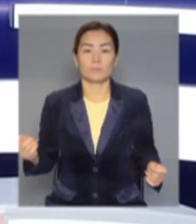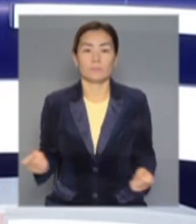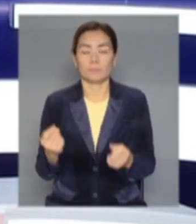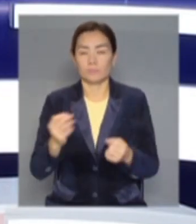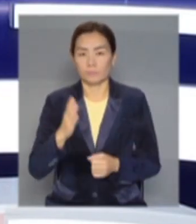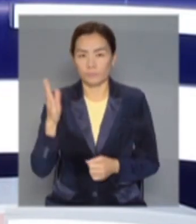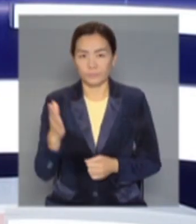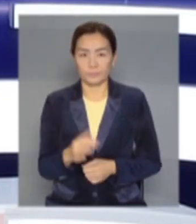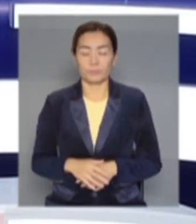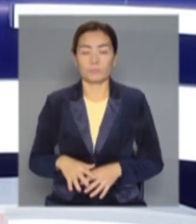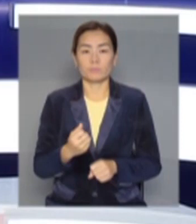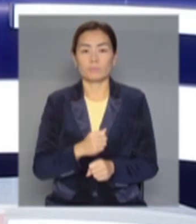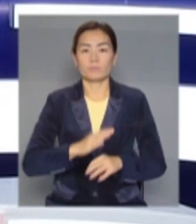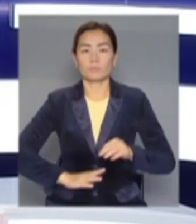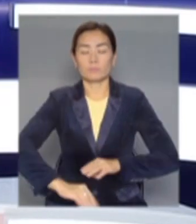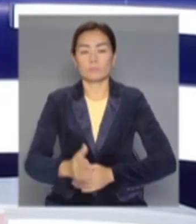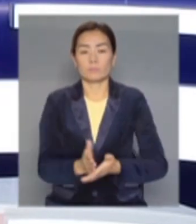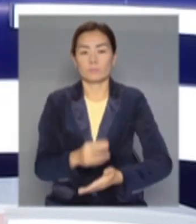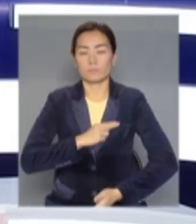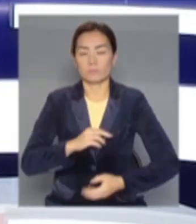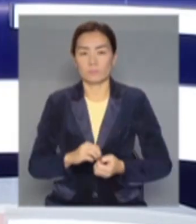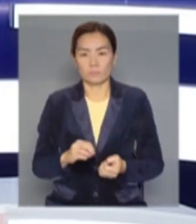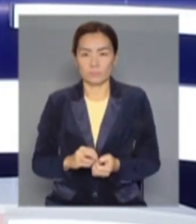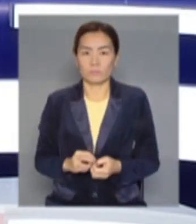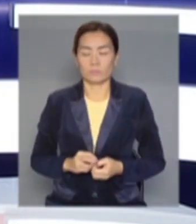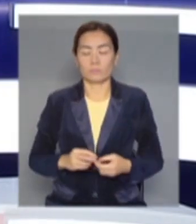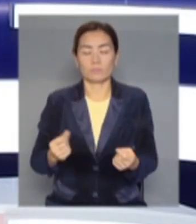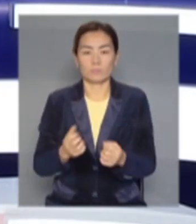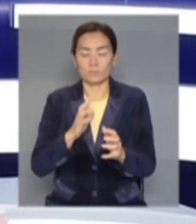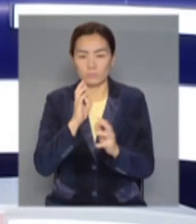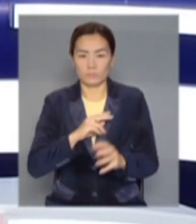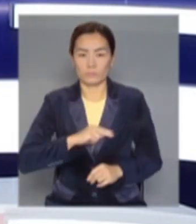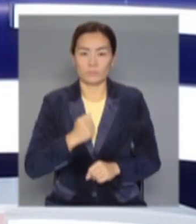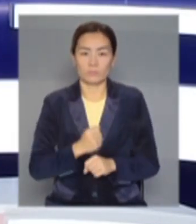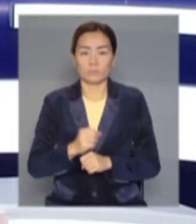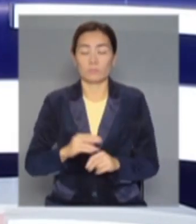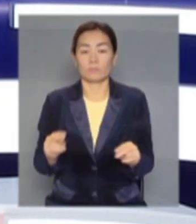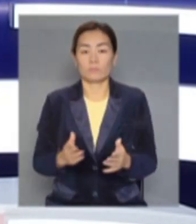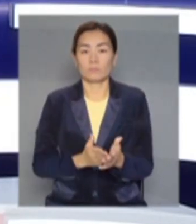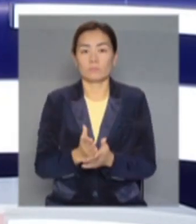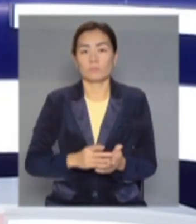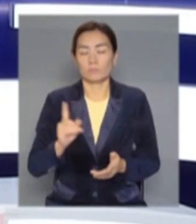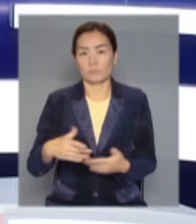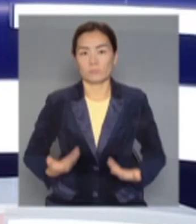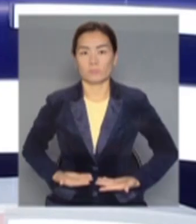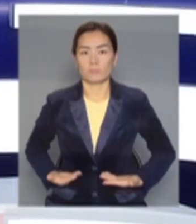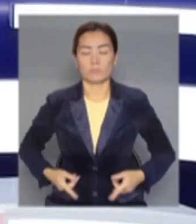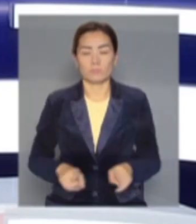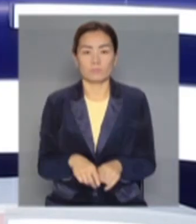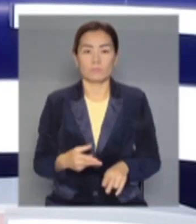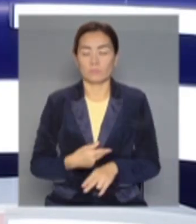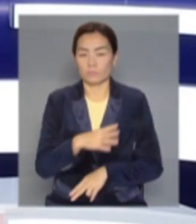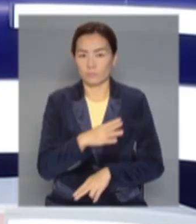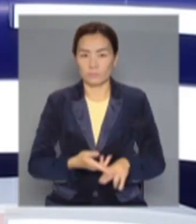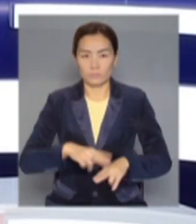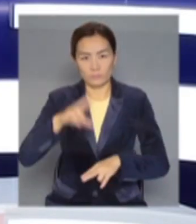атап өтеді. От пен судың арасында жүрген қызметкерлер қашанда қарашаның қамы үшін тер төгеді. Адал еңбек жолында тіпті өмірлерін де қиып жатады.